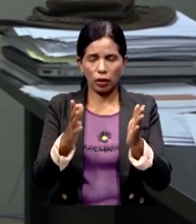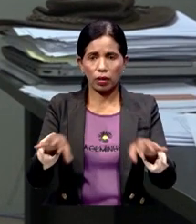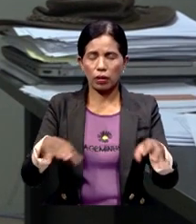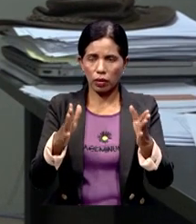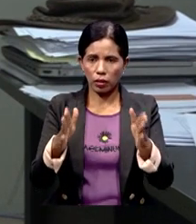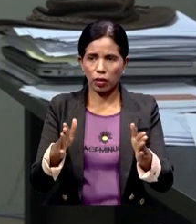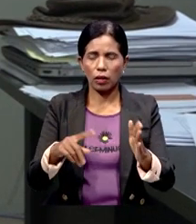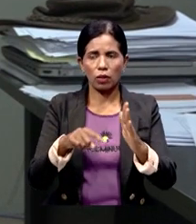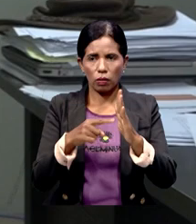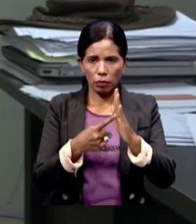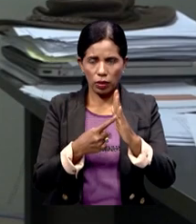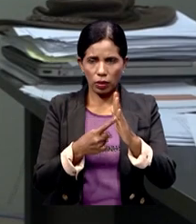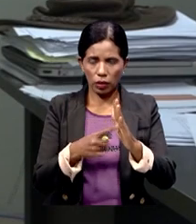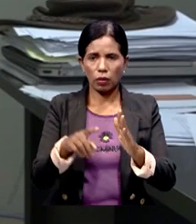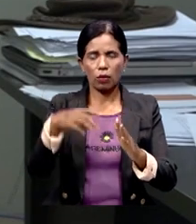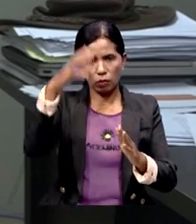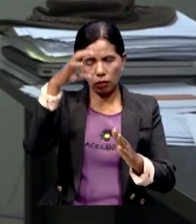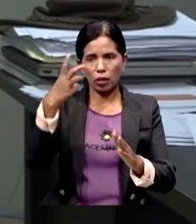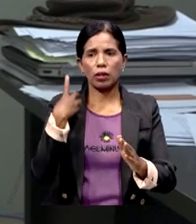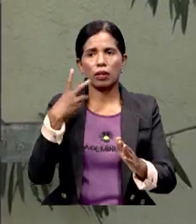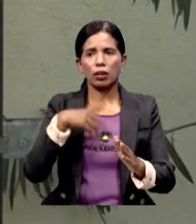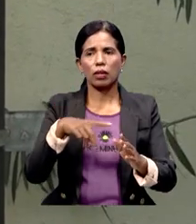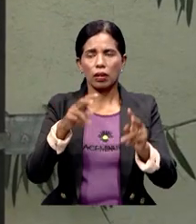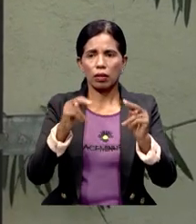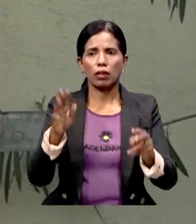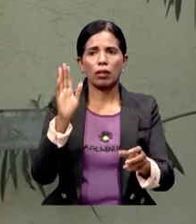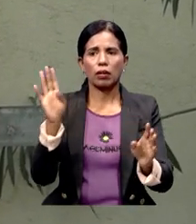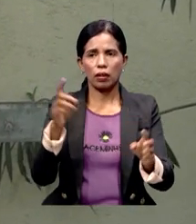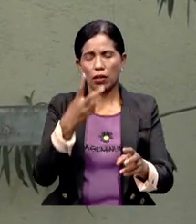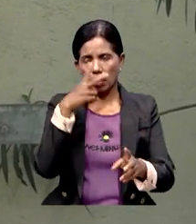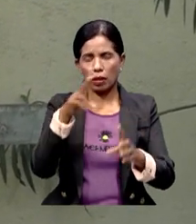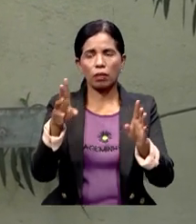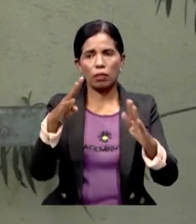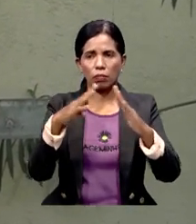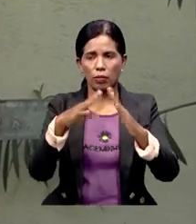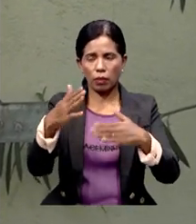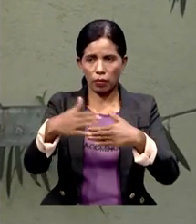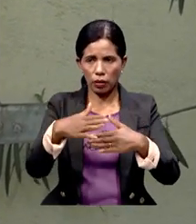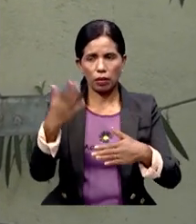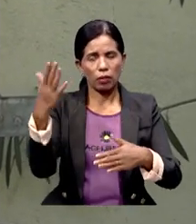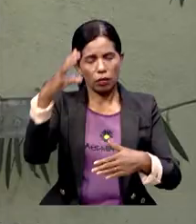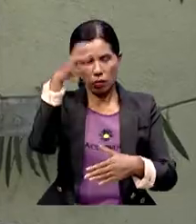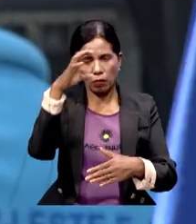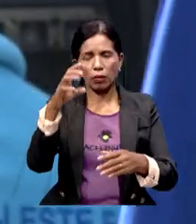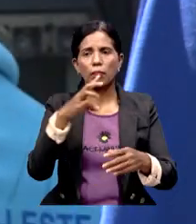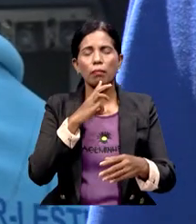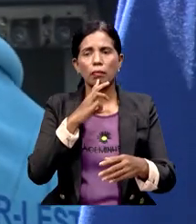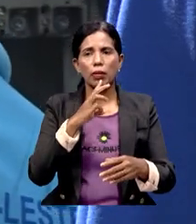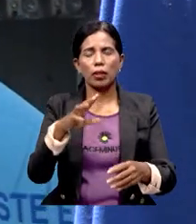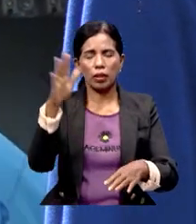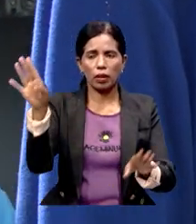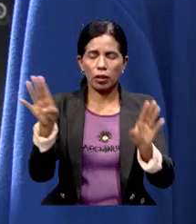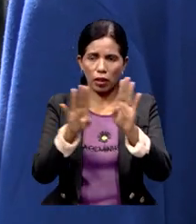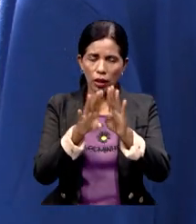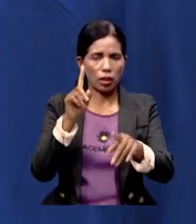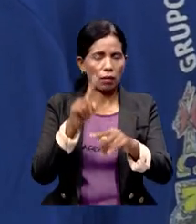una kome sa una nasa ira na ita presia teki. Atensaun ela besi kene ba atune para kuno una bot mai be merak ita teki taka para la bele